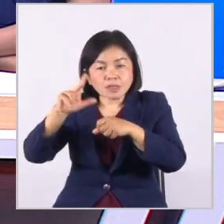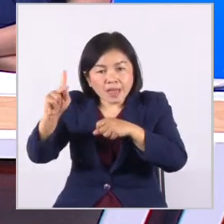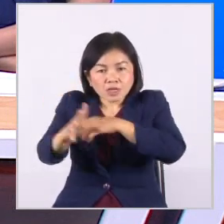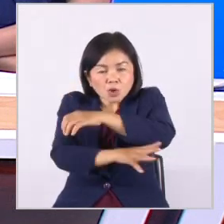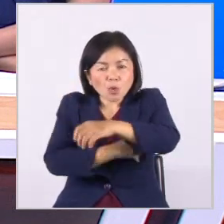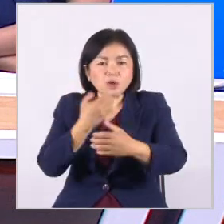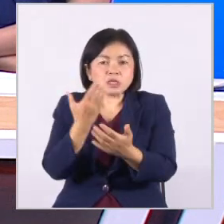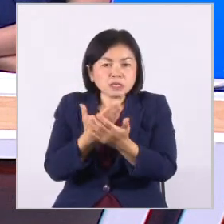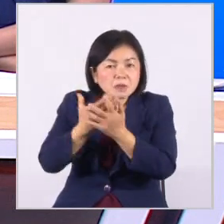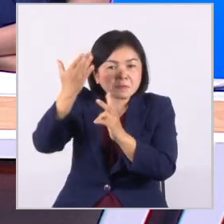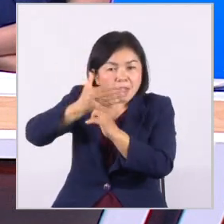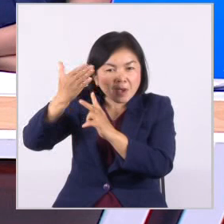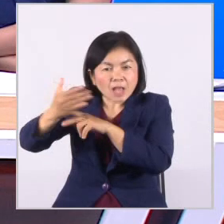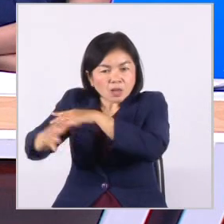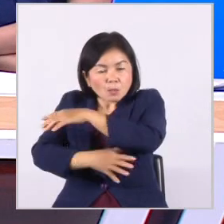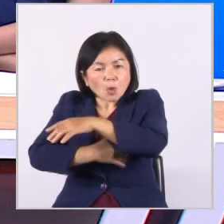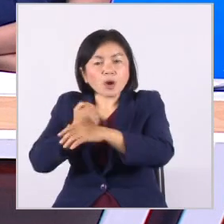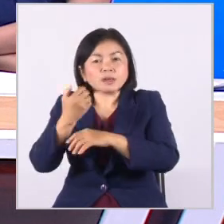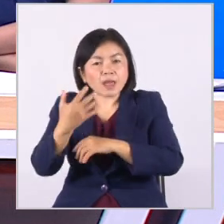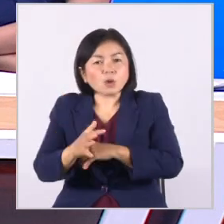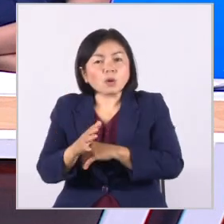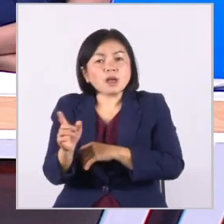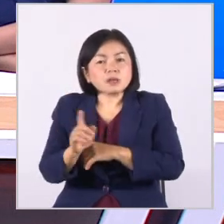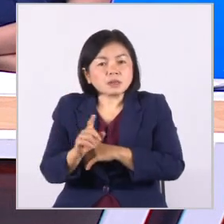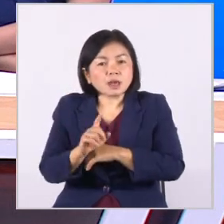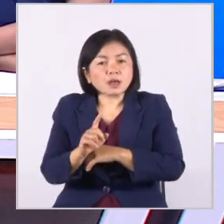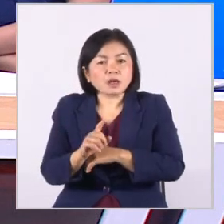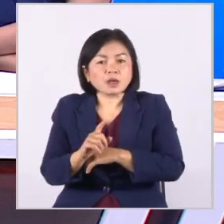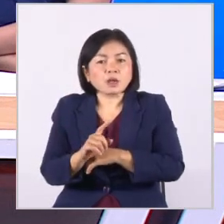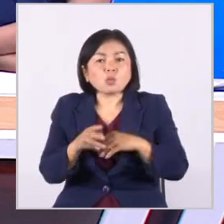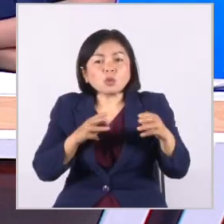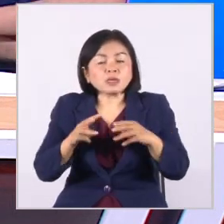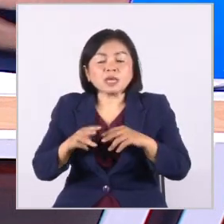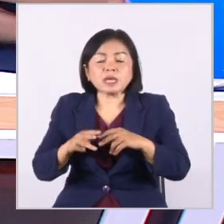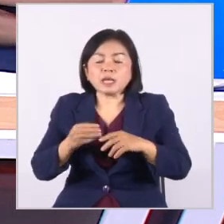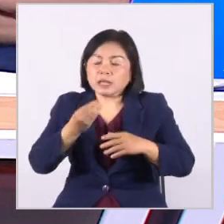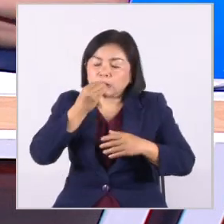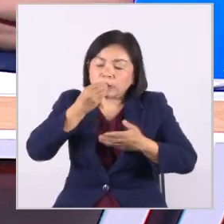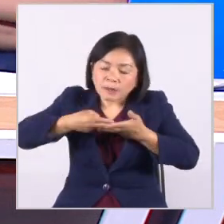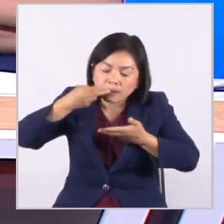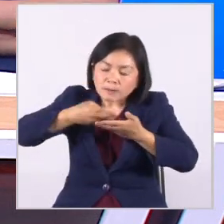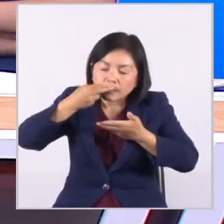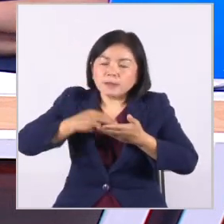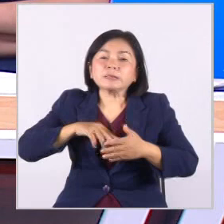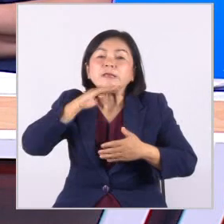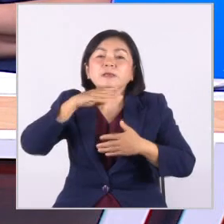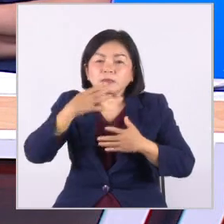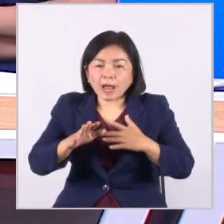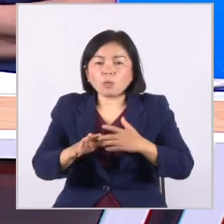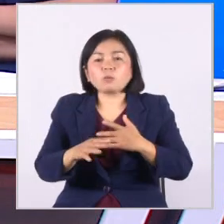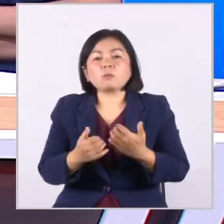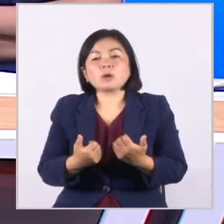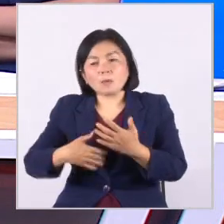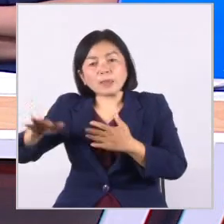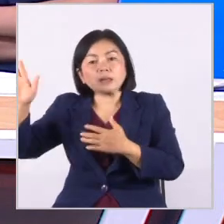กองผ้าป่าไปที่สำคัญก่อนมันจะไปเนี่ยนะมันลวกก๋วยเตี๋ยวกินอิ่มจนหนำใจแล้วก็ค่อยจากไปว่าอย่างนั้นเ